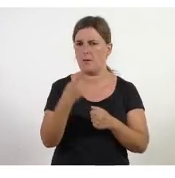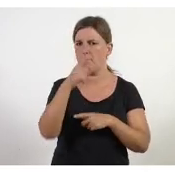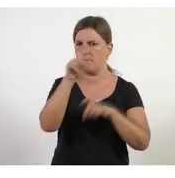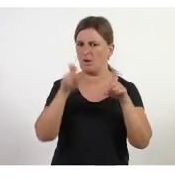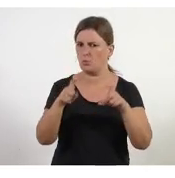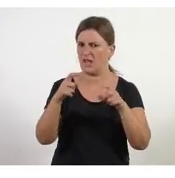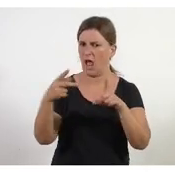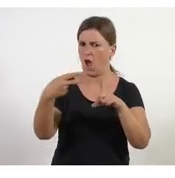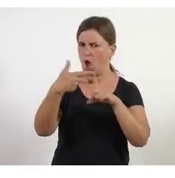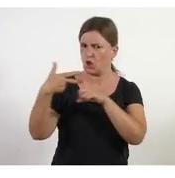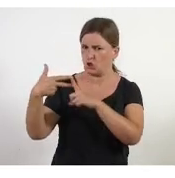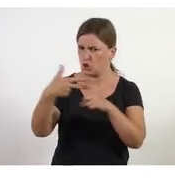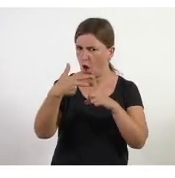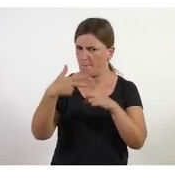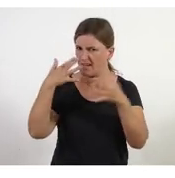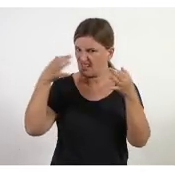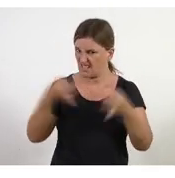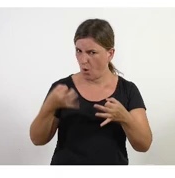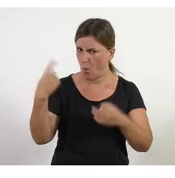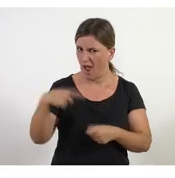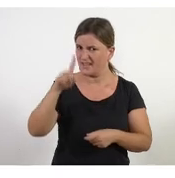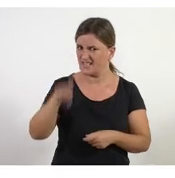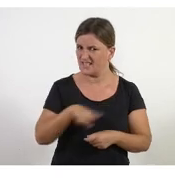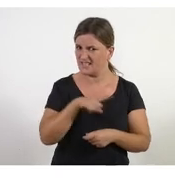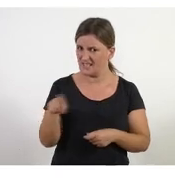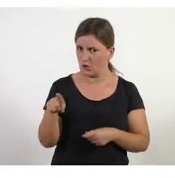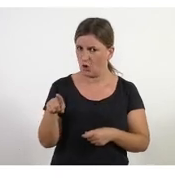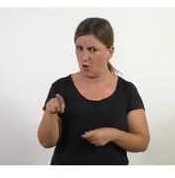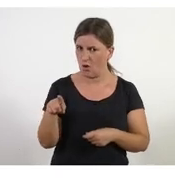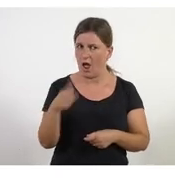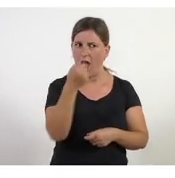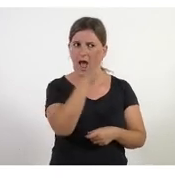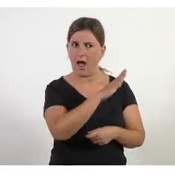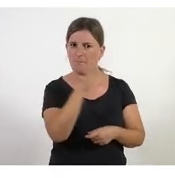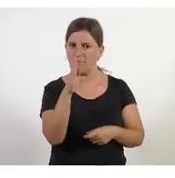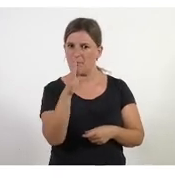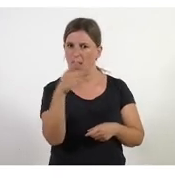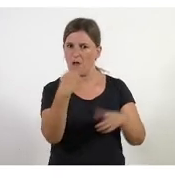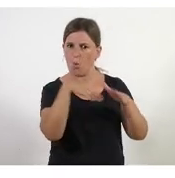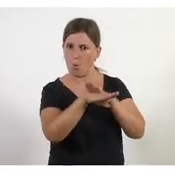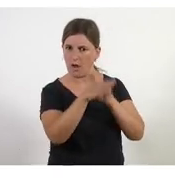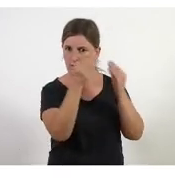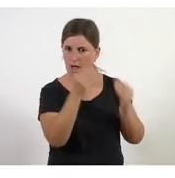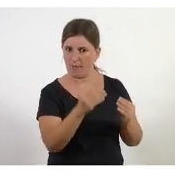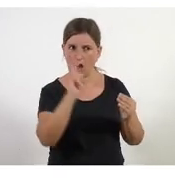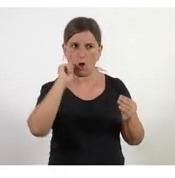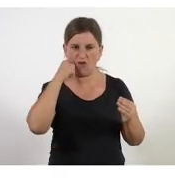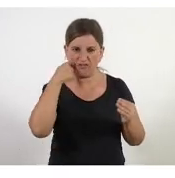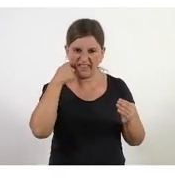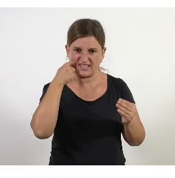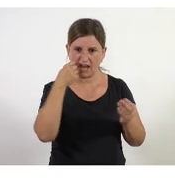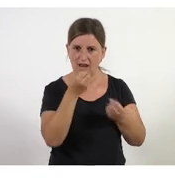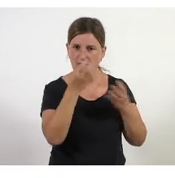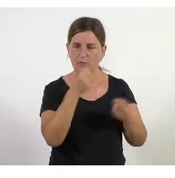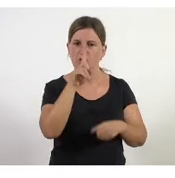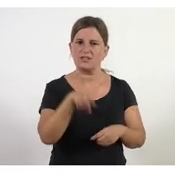Zoom és segura? Com sabem si una aplicació d'aquestes que utilitzem guarda bé la informació, si és confidencial?